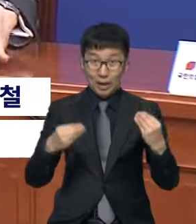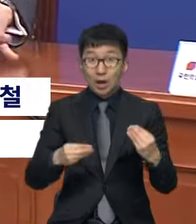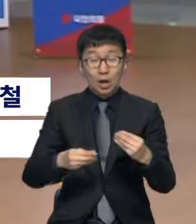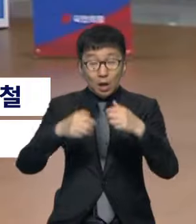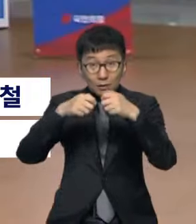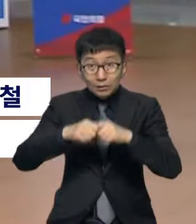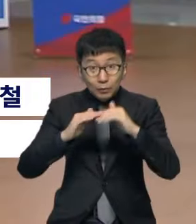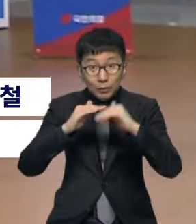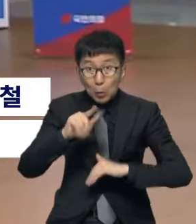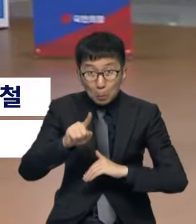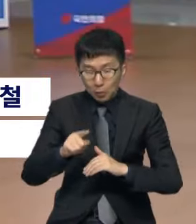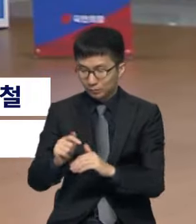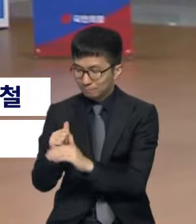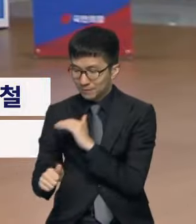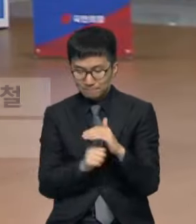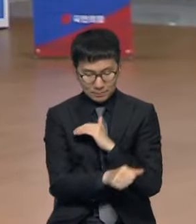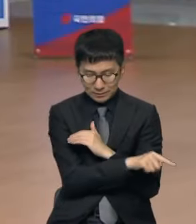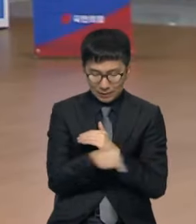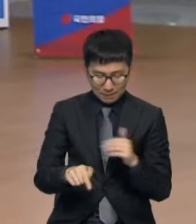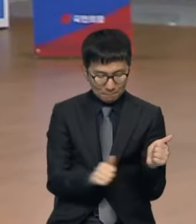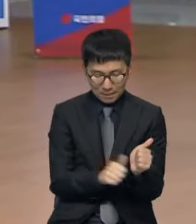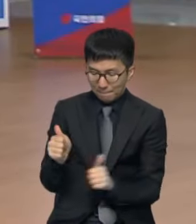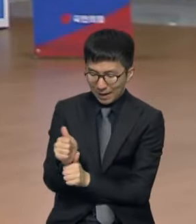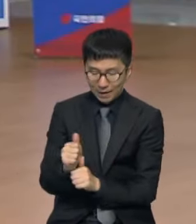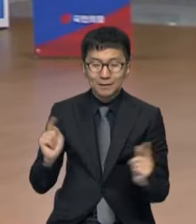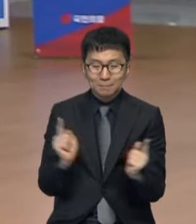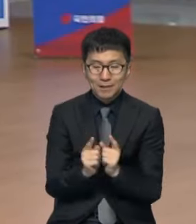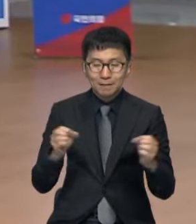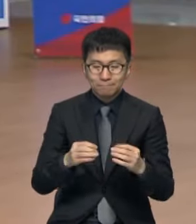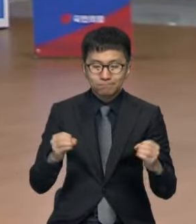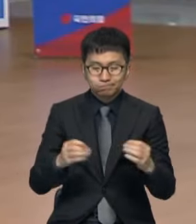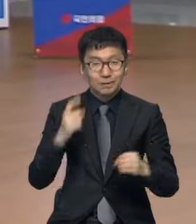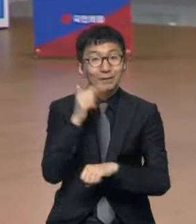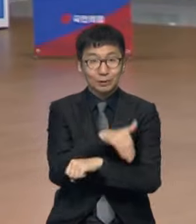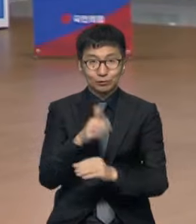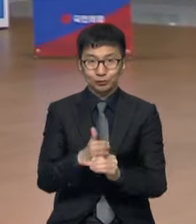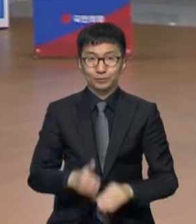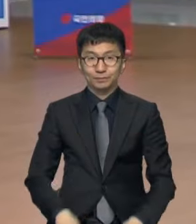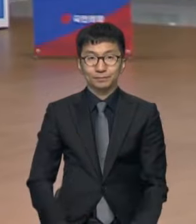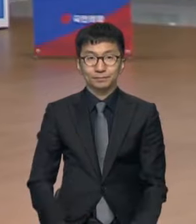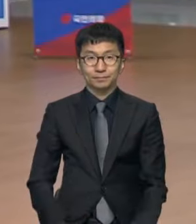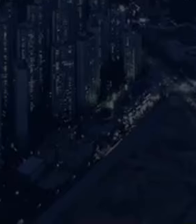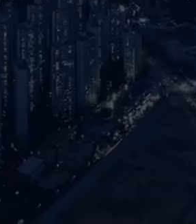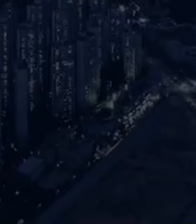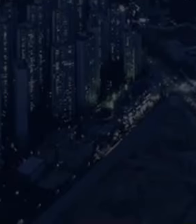이어가기로 했습니다. 지금까지 국민의힘 의원 연찬회 현장에서 SBS 조인합니다.